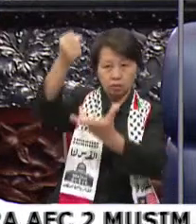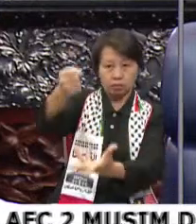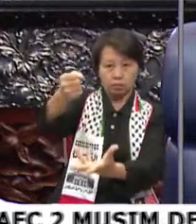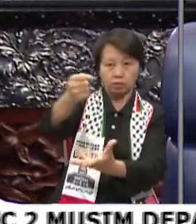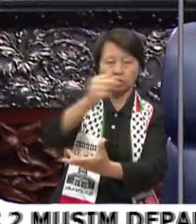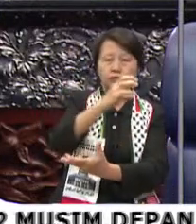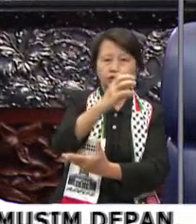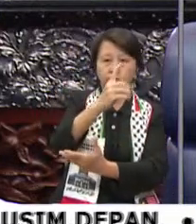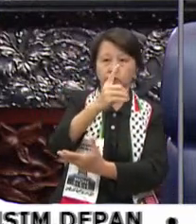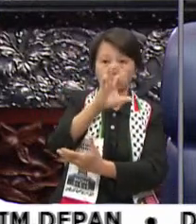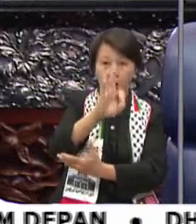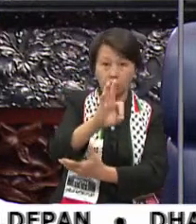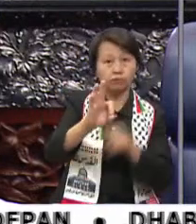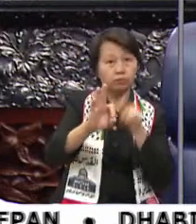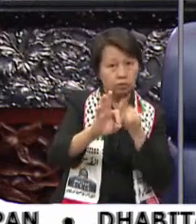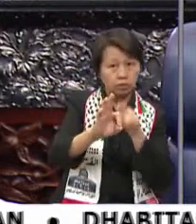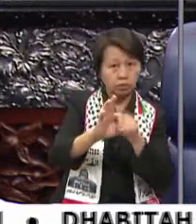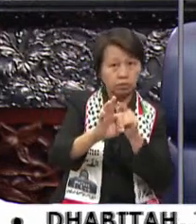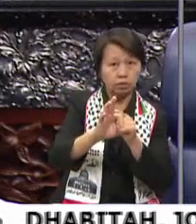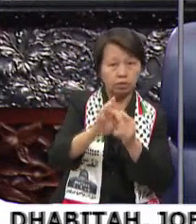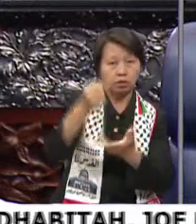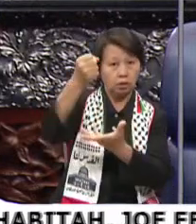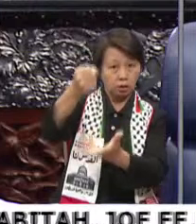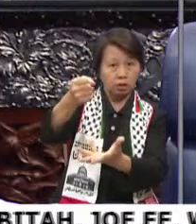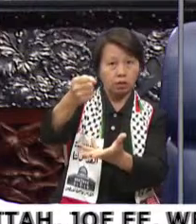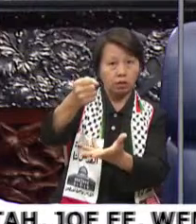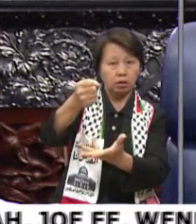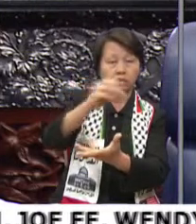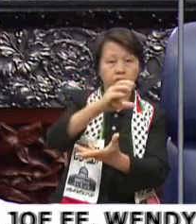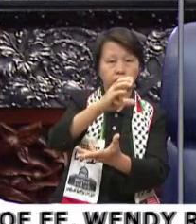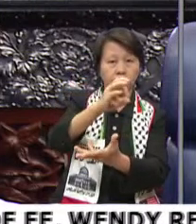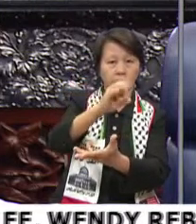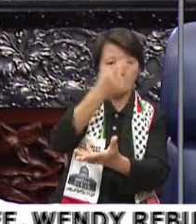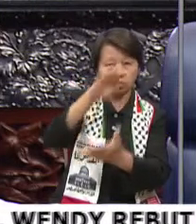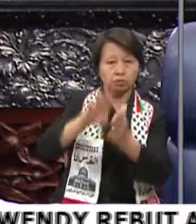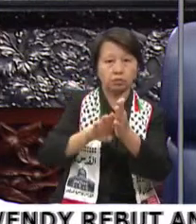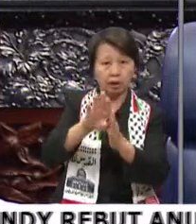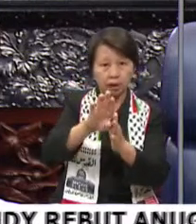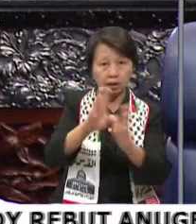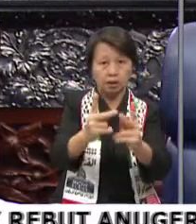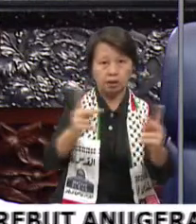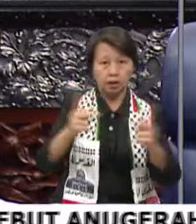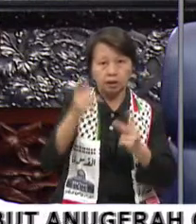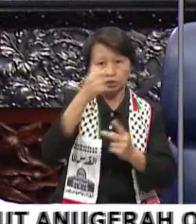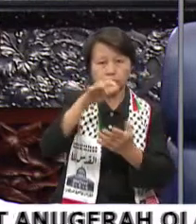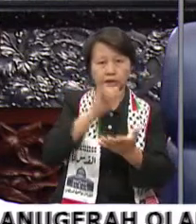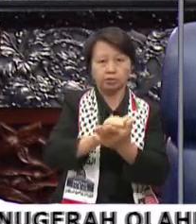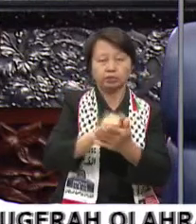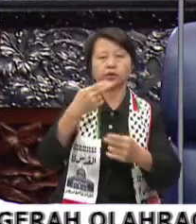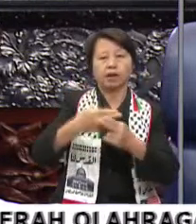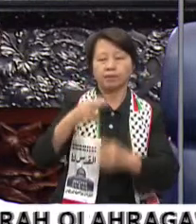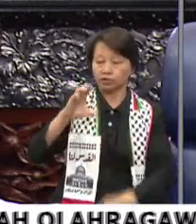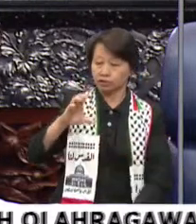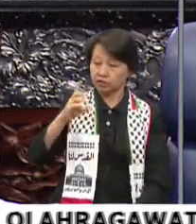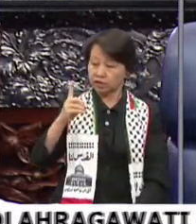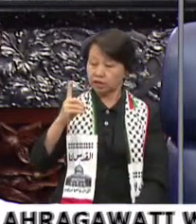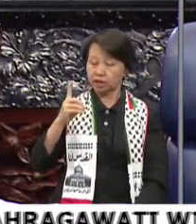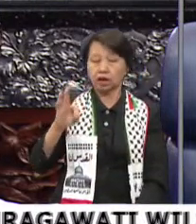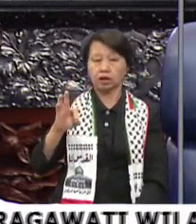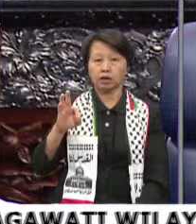cdf ini merupakan peruntukan untuk pembangunan kawasan sebab itu dia nama cdf